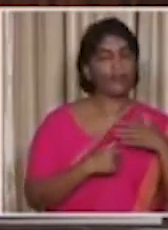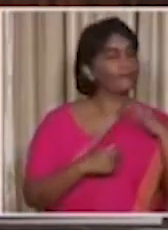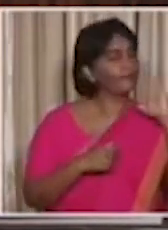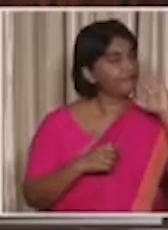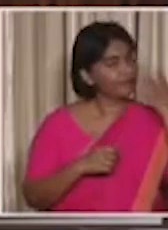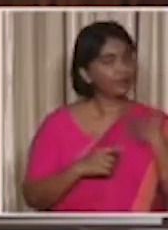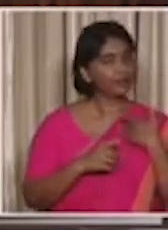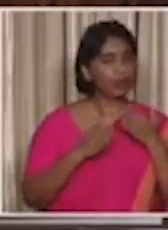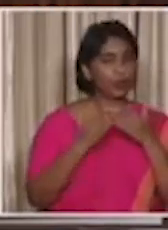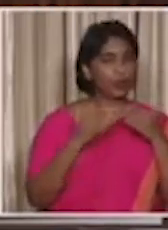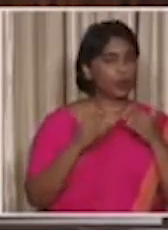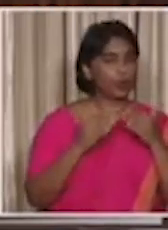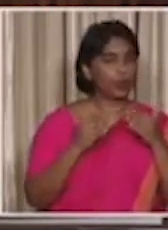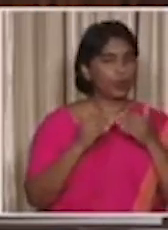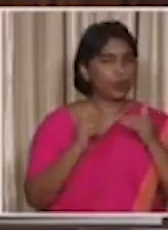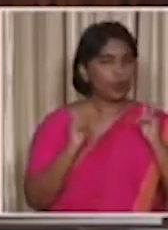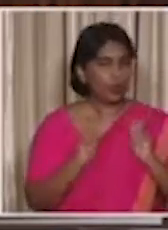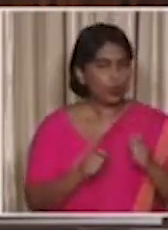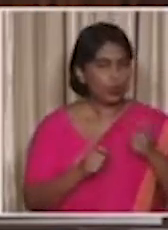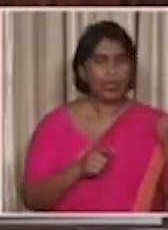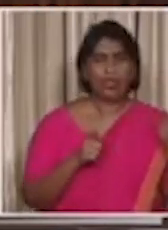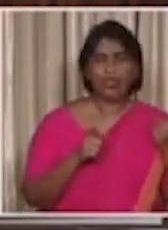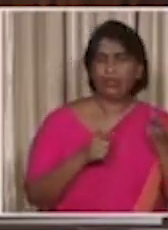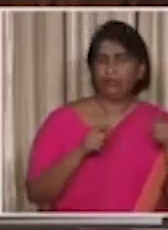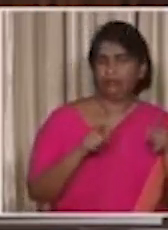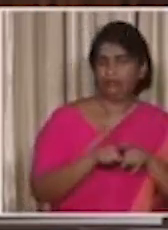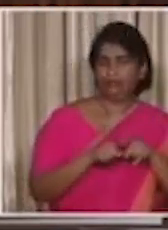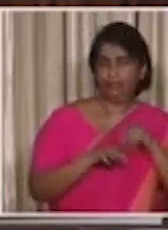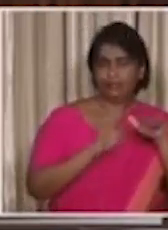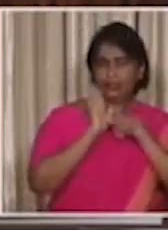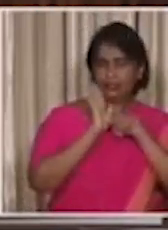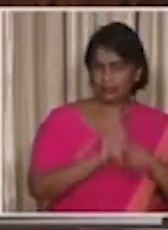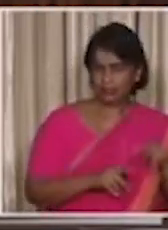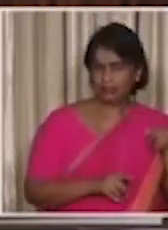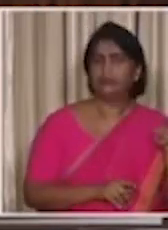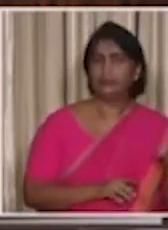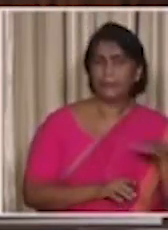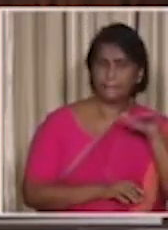විශේෂයෙන්ම කුල භේදය නිසා සමාජයේ කොන්වීට ලක් වී සිටින